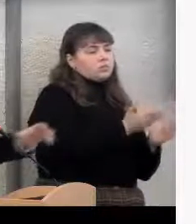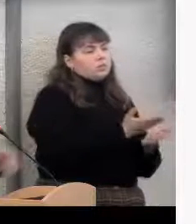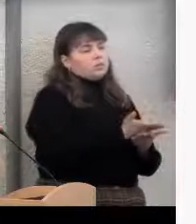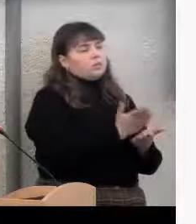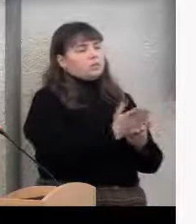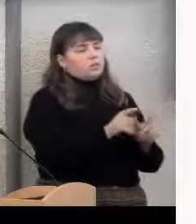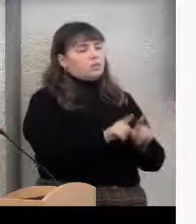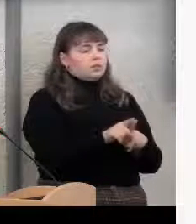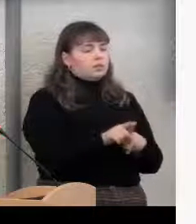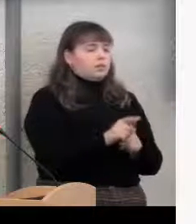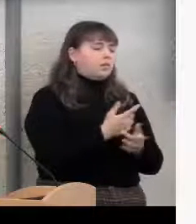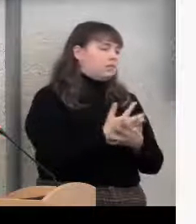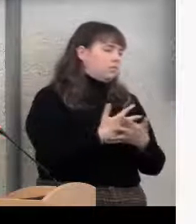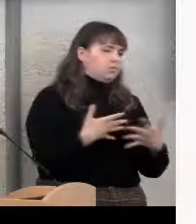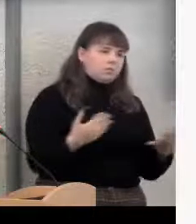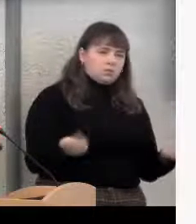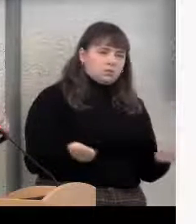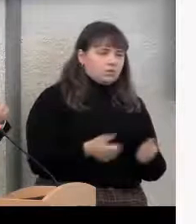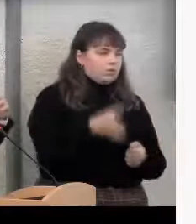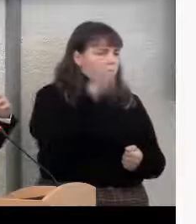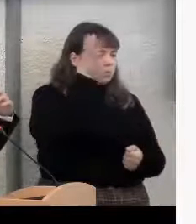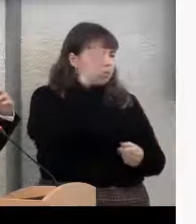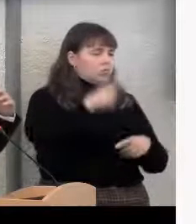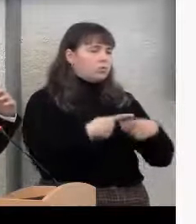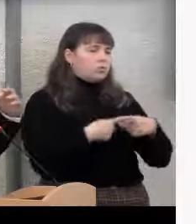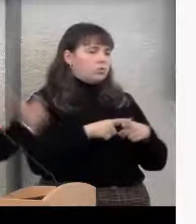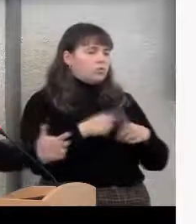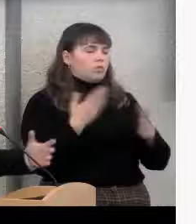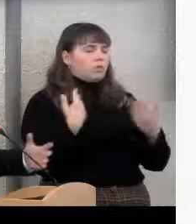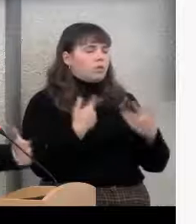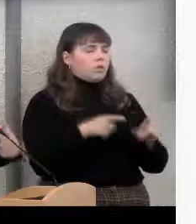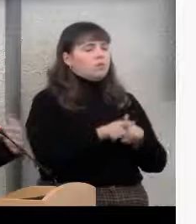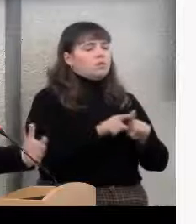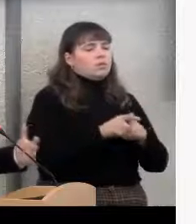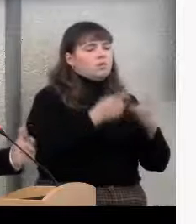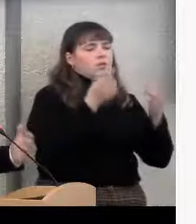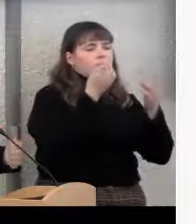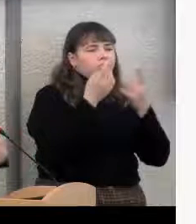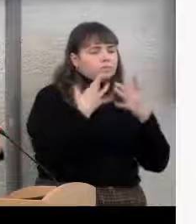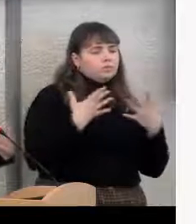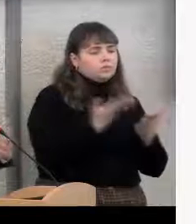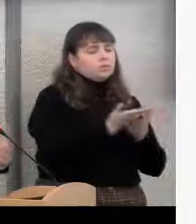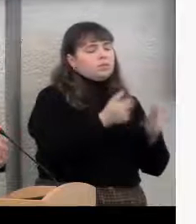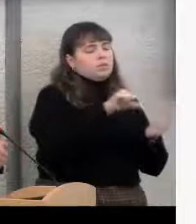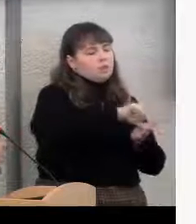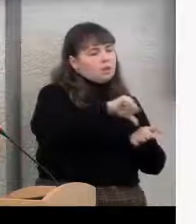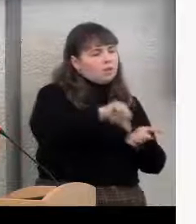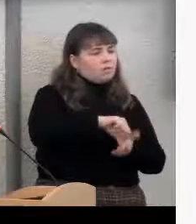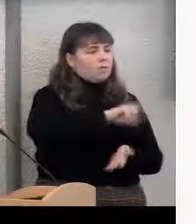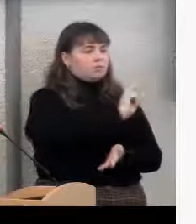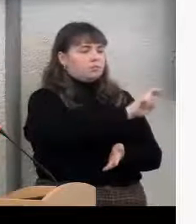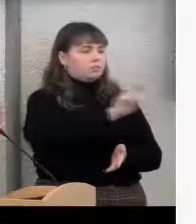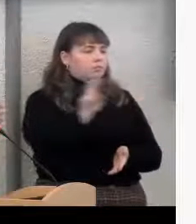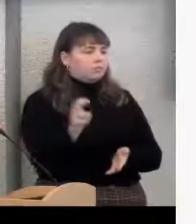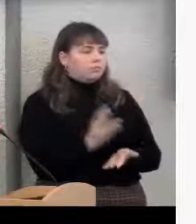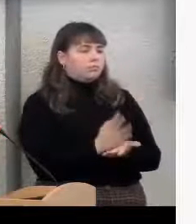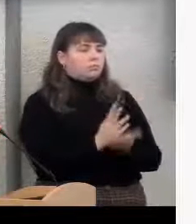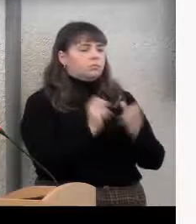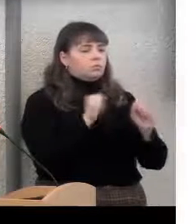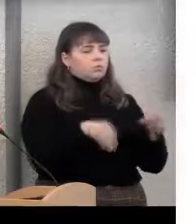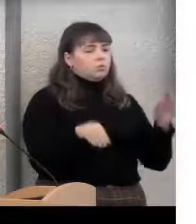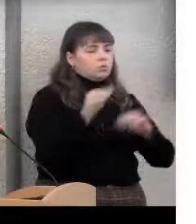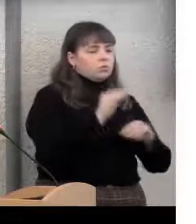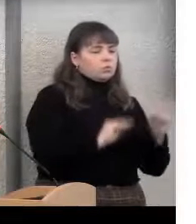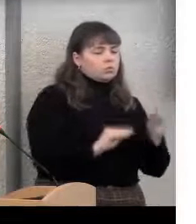ir technologijų parkai bei kiti, taip pat dalyvavome įvairiuose renginiuose, kurie irgi padėjo mums sukurti šį